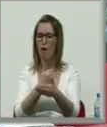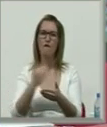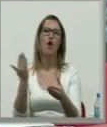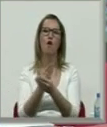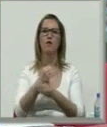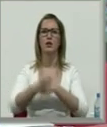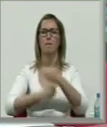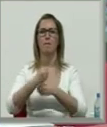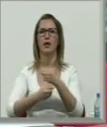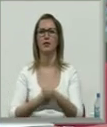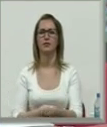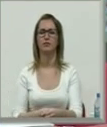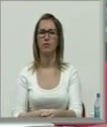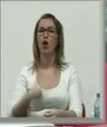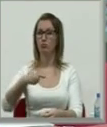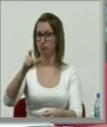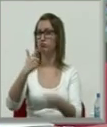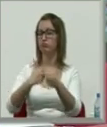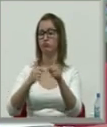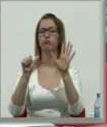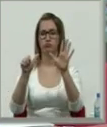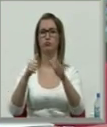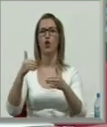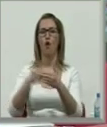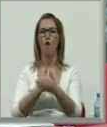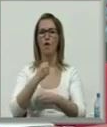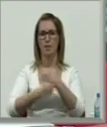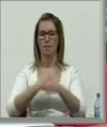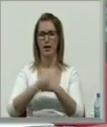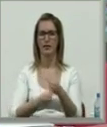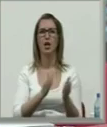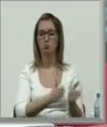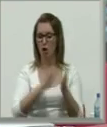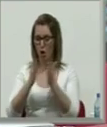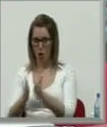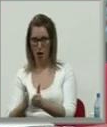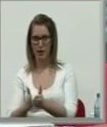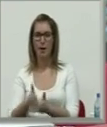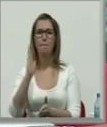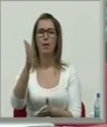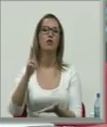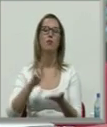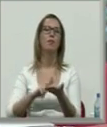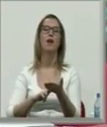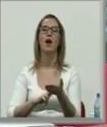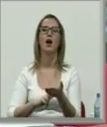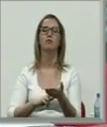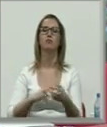Piły opublikowało 126 ofert pracy. Kolejne oferty pracy pojawiają się na stronie Invest